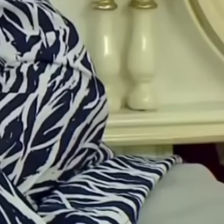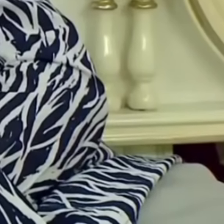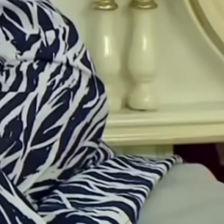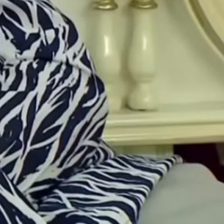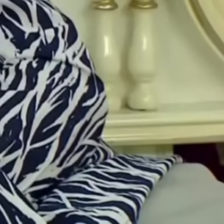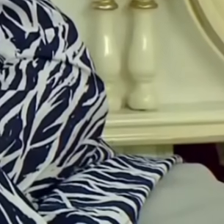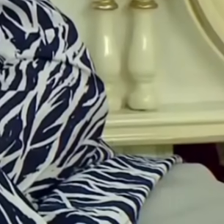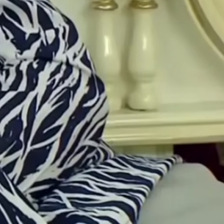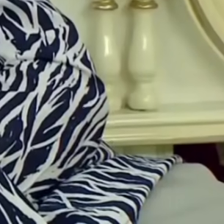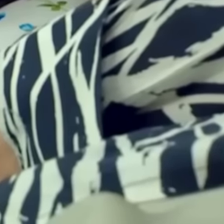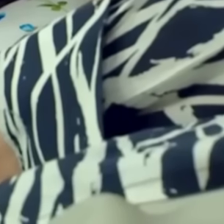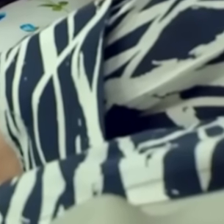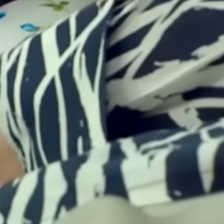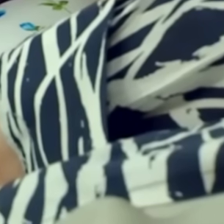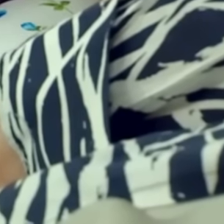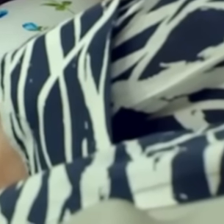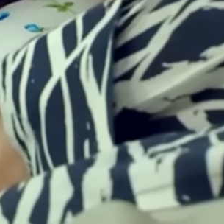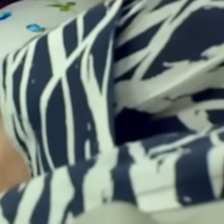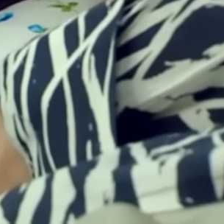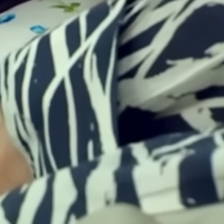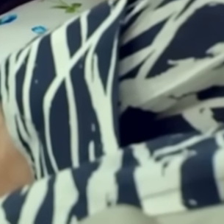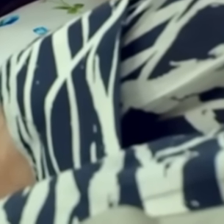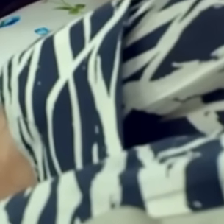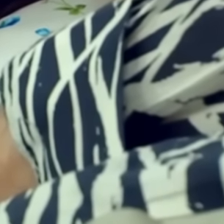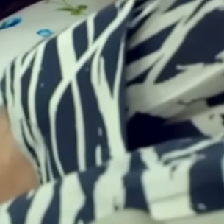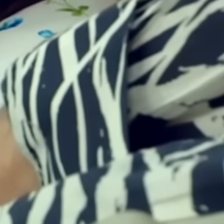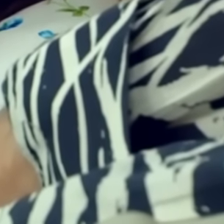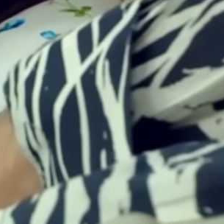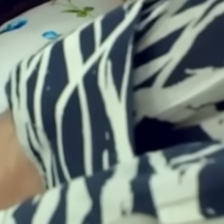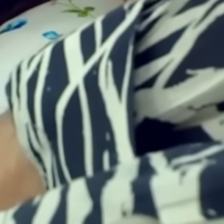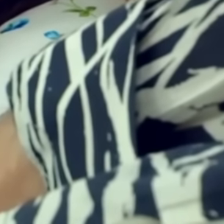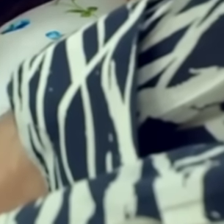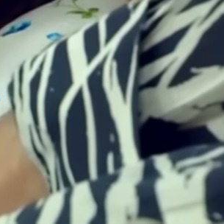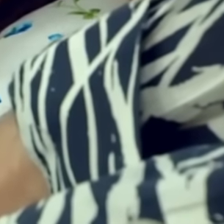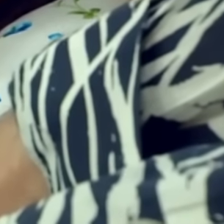okşuyor. Gülden kıpırdanıp gözlerini açtı. Gülümseyince Ahmet de gülümsedi.